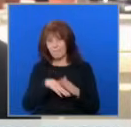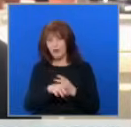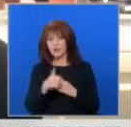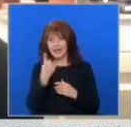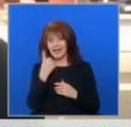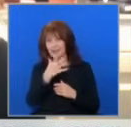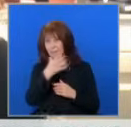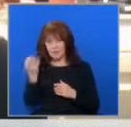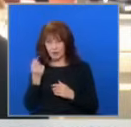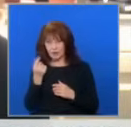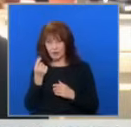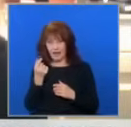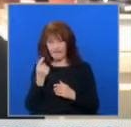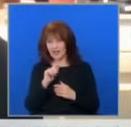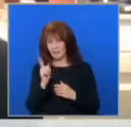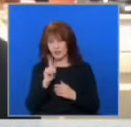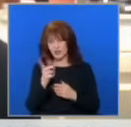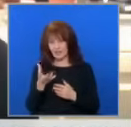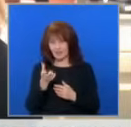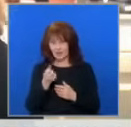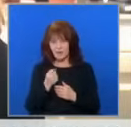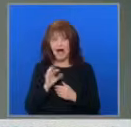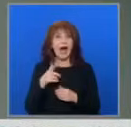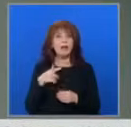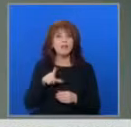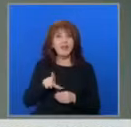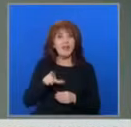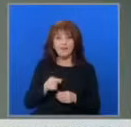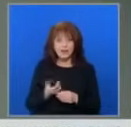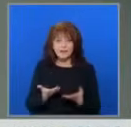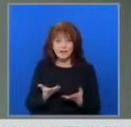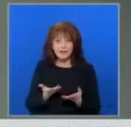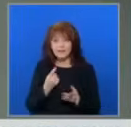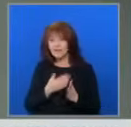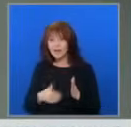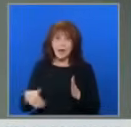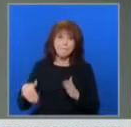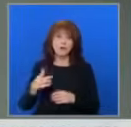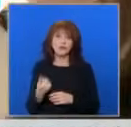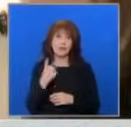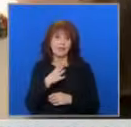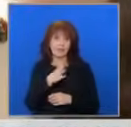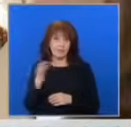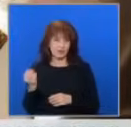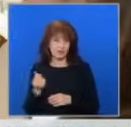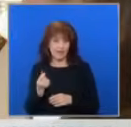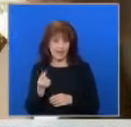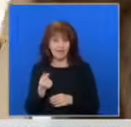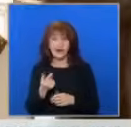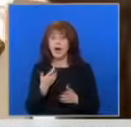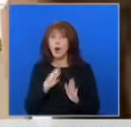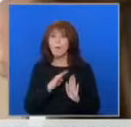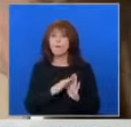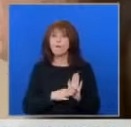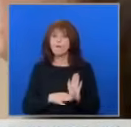вече ако сте и на квартира, трябва да е над 1,5. Наетите по програми за заетост получават минимална заплата, но някои работодатели